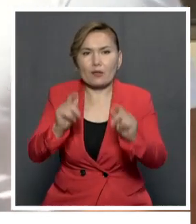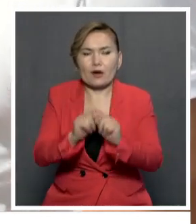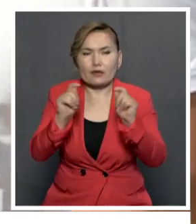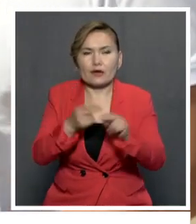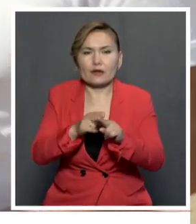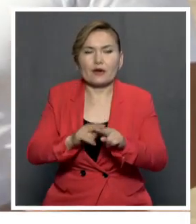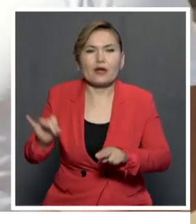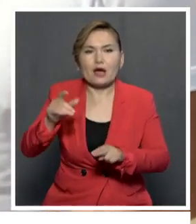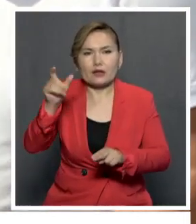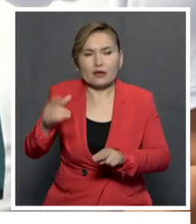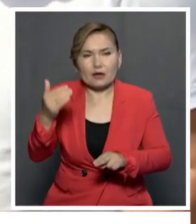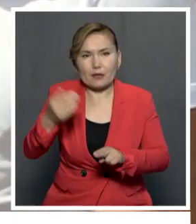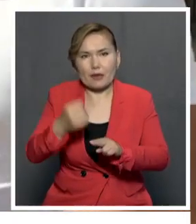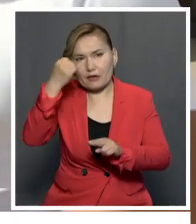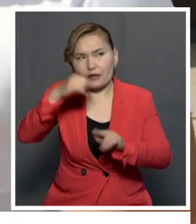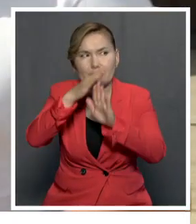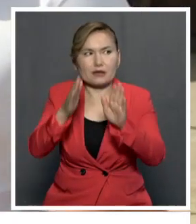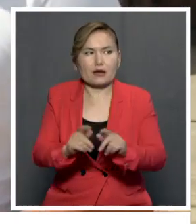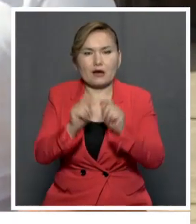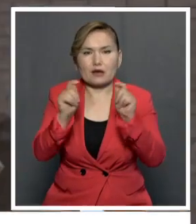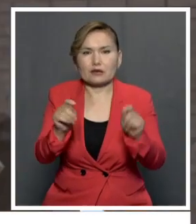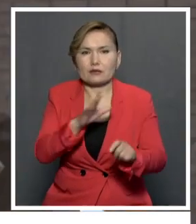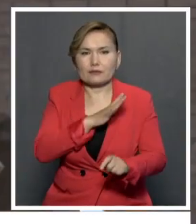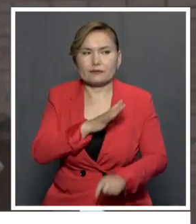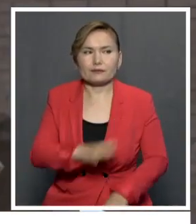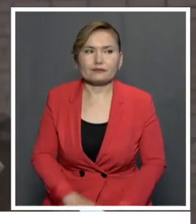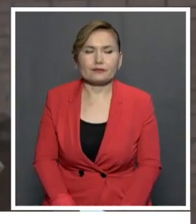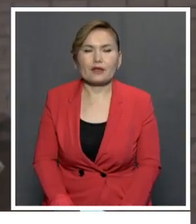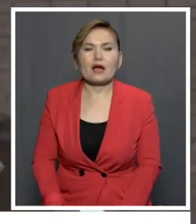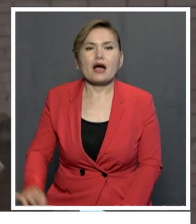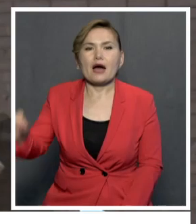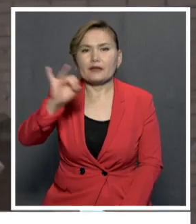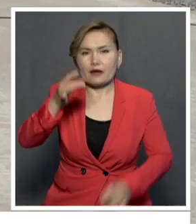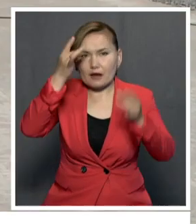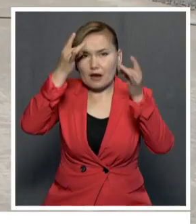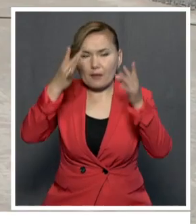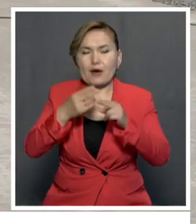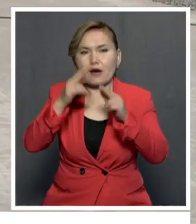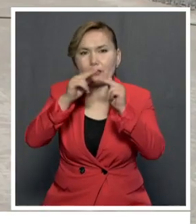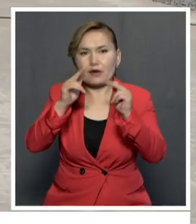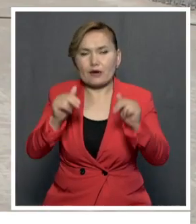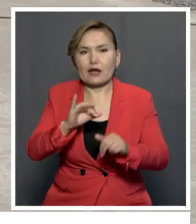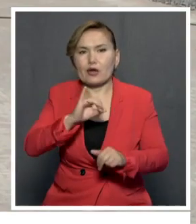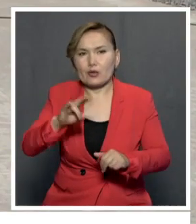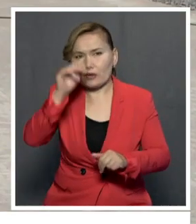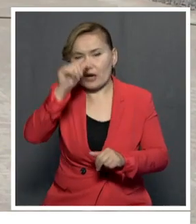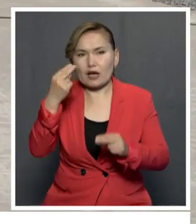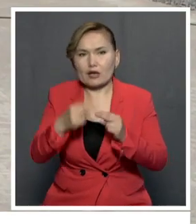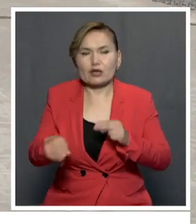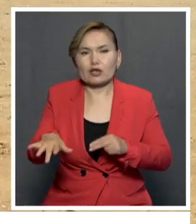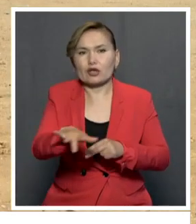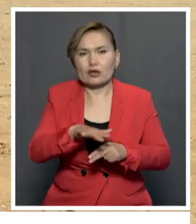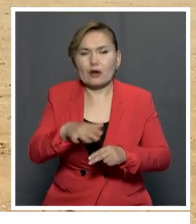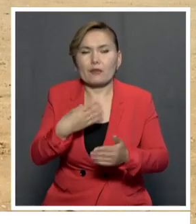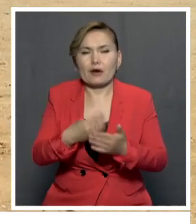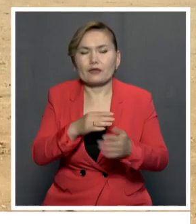тарихи тұлғаның еңселі ескерткіші де бой көтерген. Тарихи мәдени кешеннің құрылысы маусым айында аяқталады. Оған республикалық